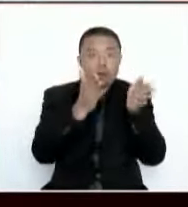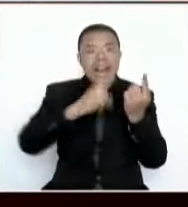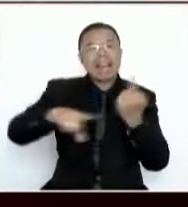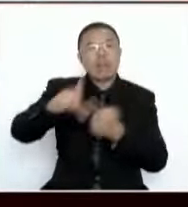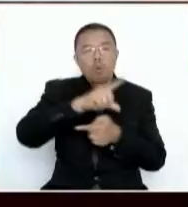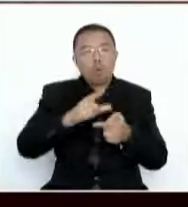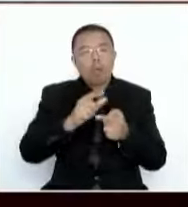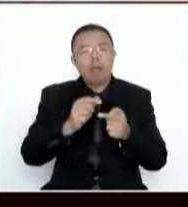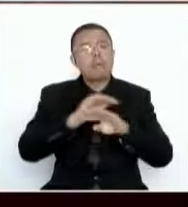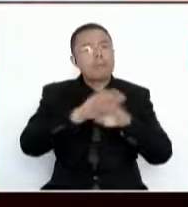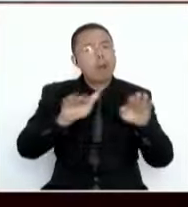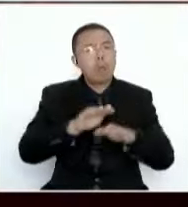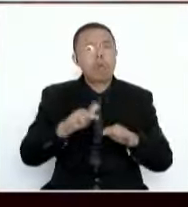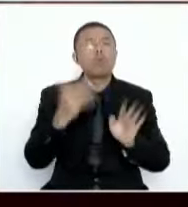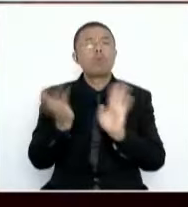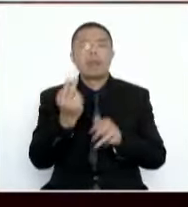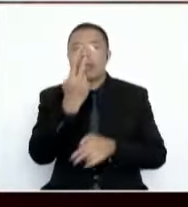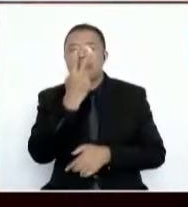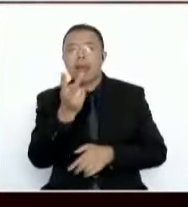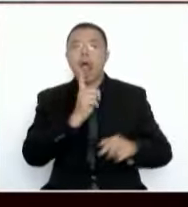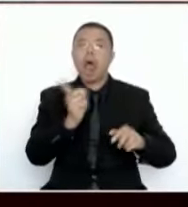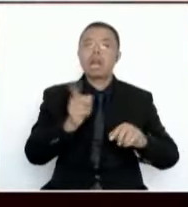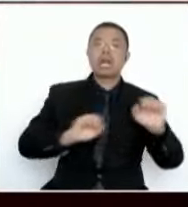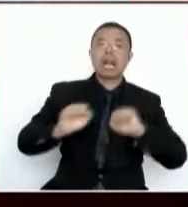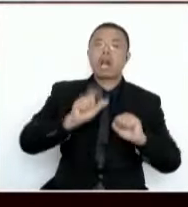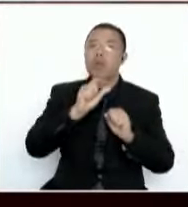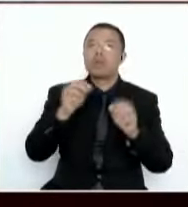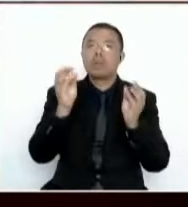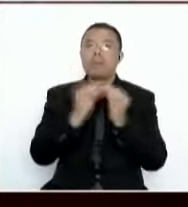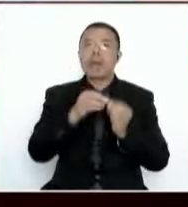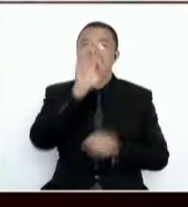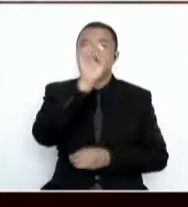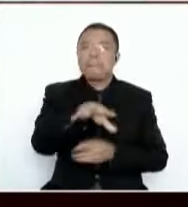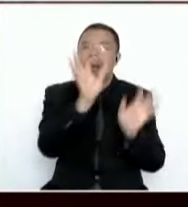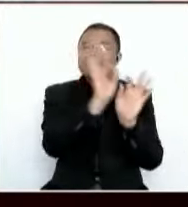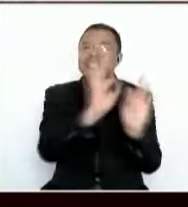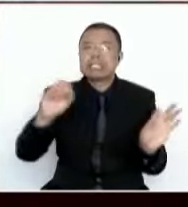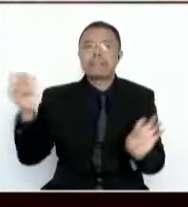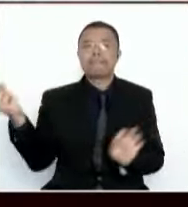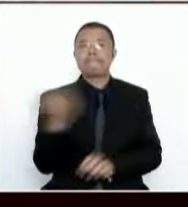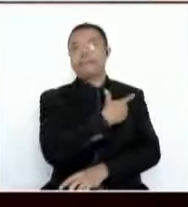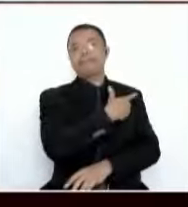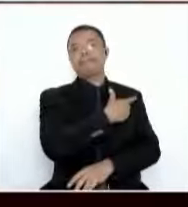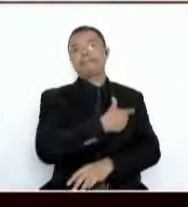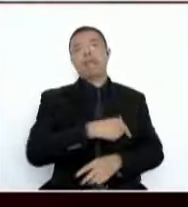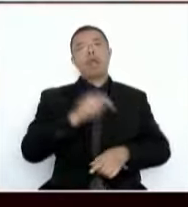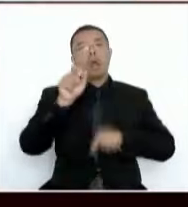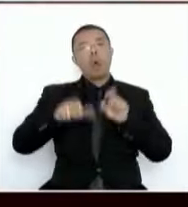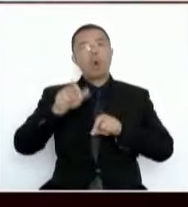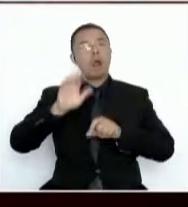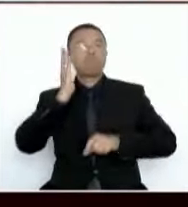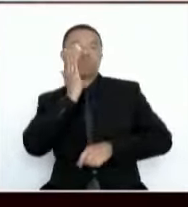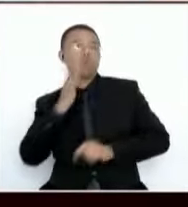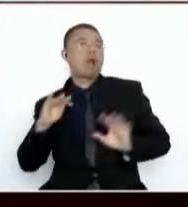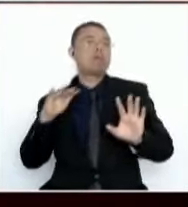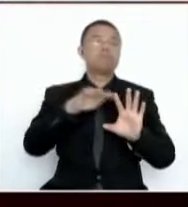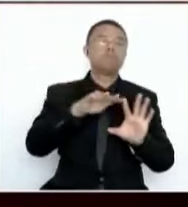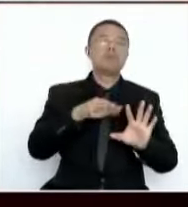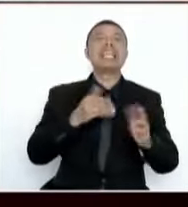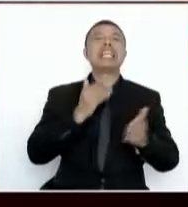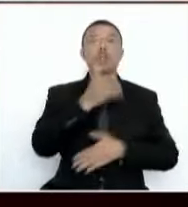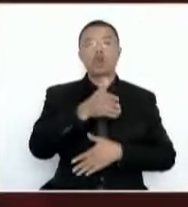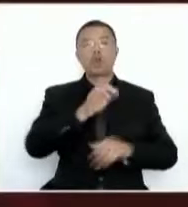lingkungan berapa kali kita melihat gerakan-gerakan untuk membersihkan sampah begitu cepatnya ee antusiasme dari mereka-mereka yang